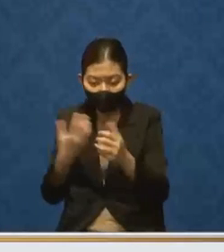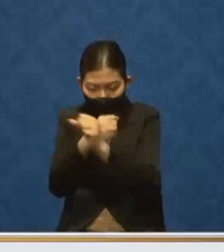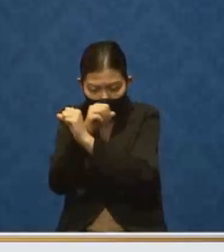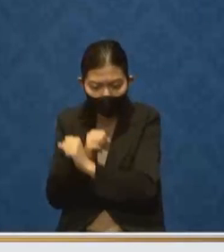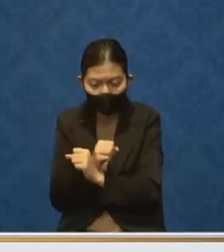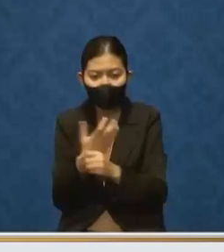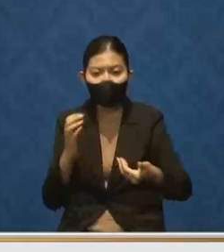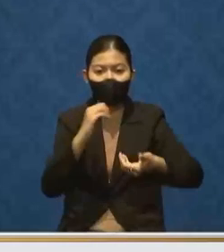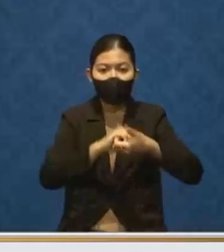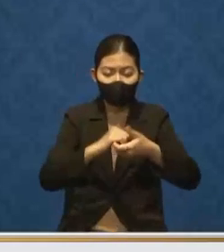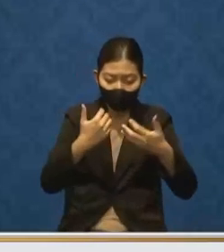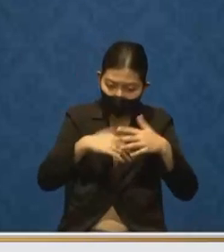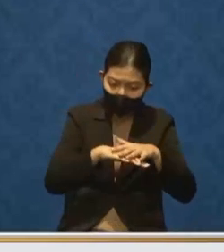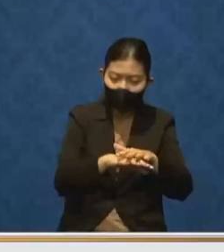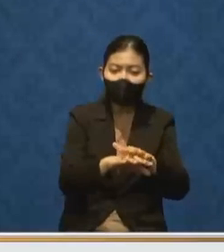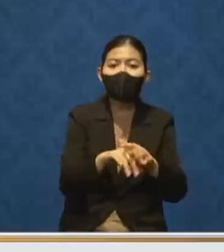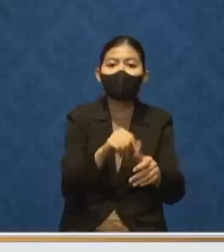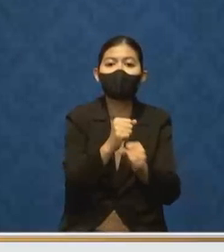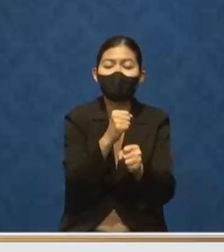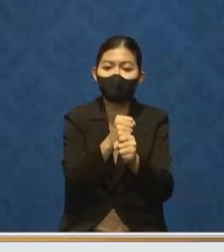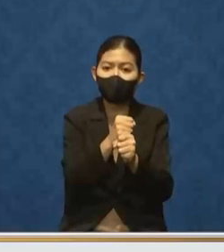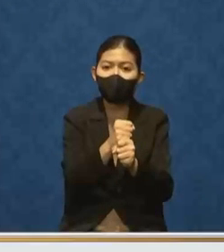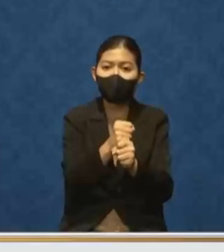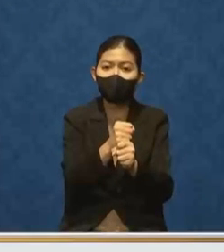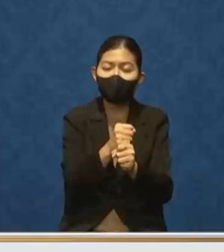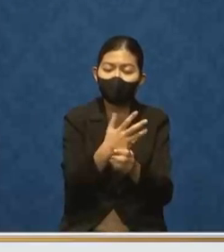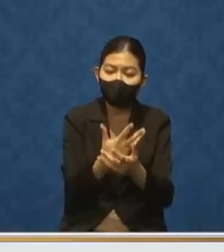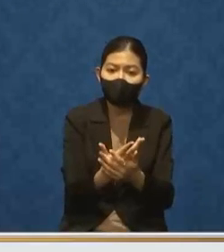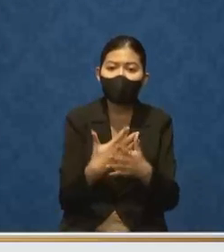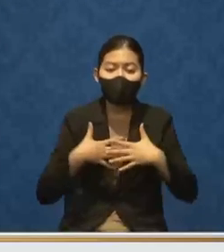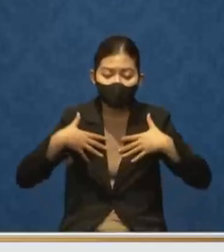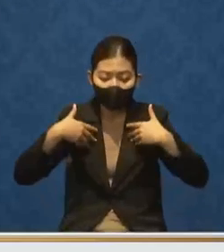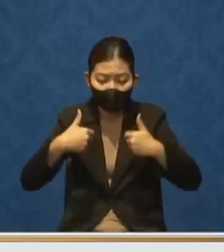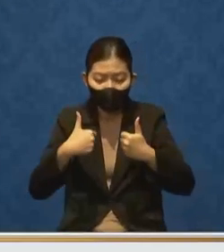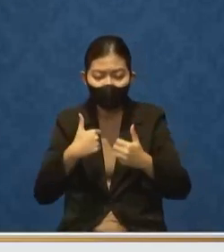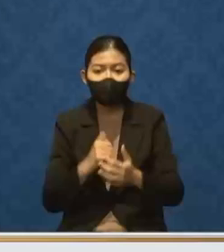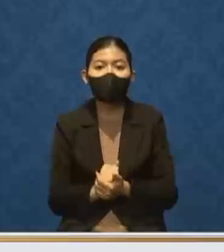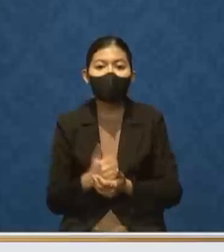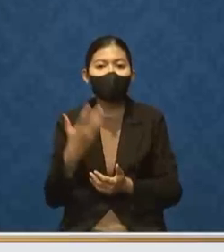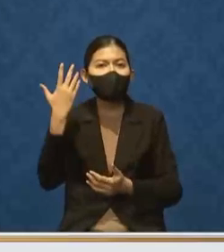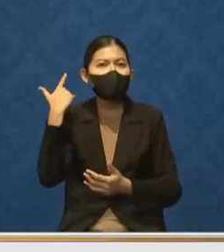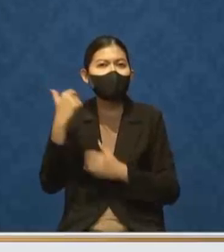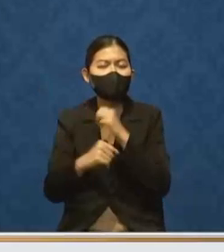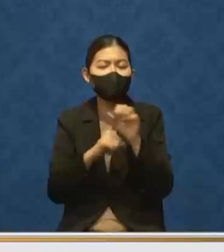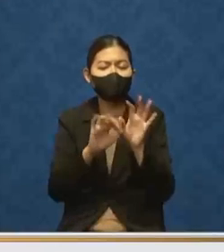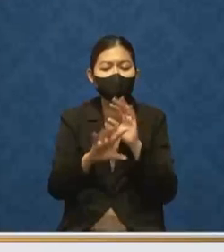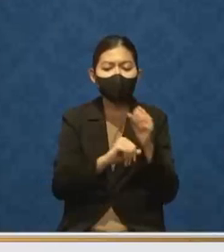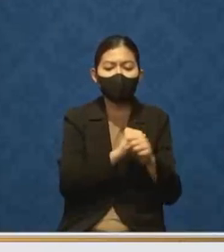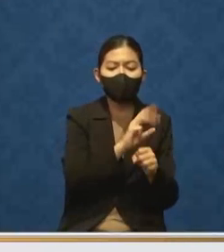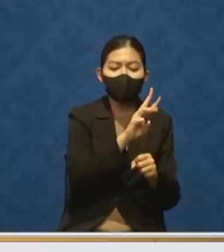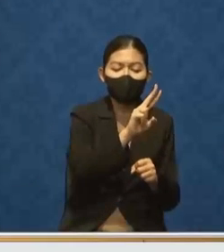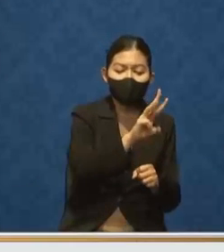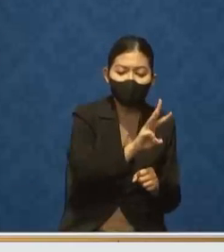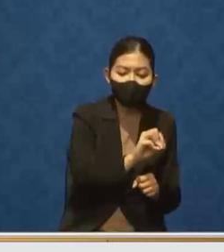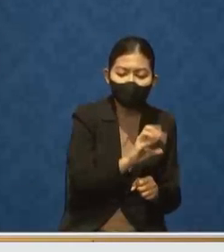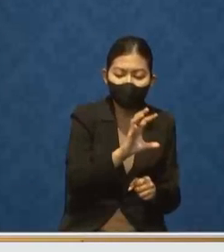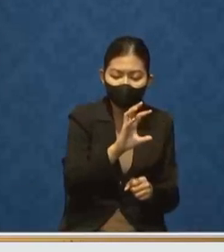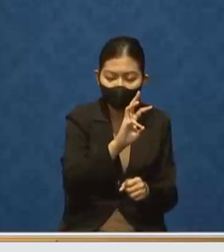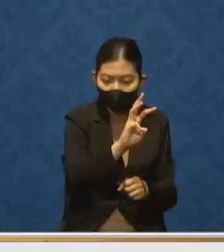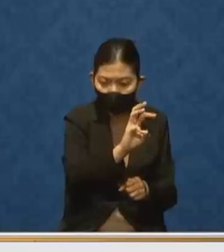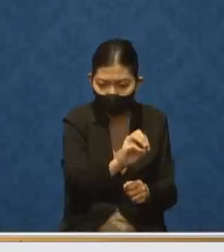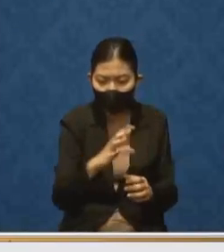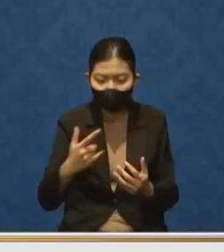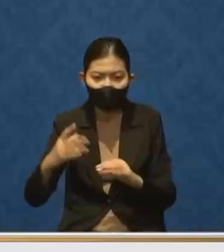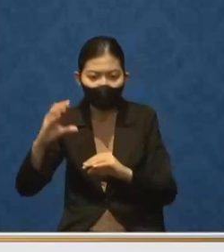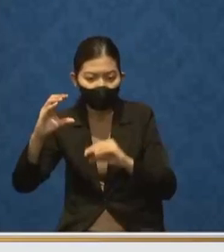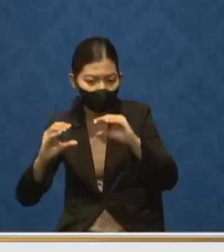มีเป้าหมายในการลดจำนวนเหตุรุนแรงในพื้นที่ลง160เมื่อเทียบกับปี2560โดยเพิ่มประสิทธิภาพการขับเคลื่อน